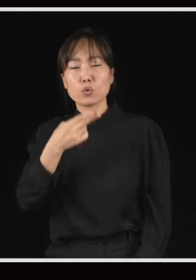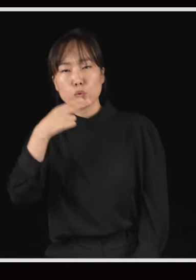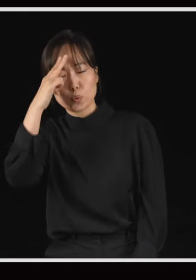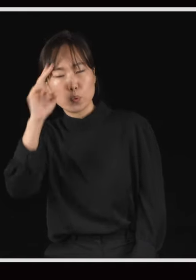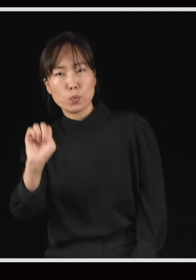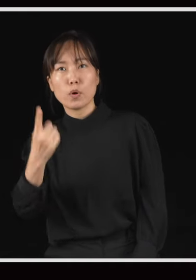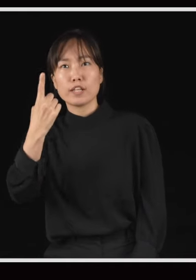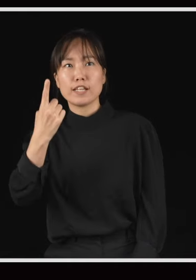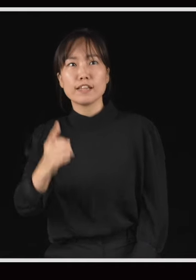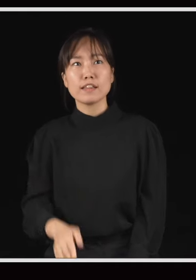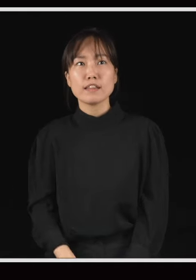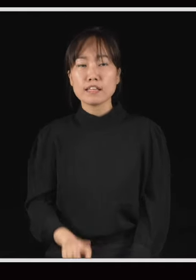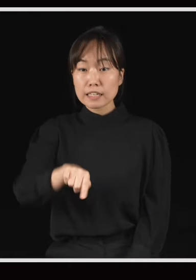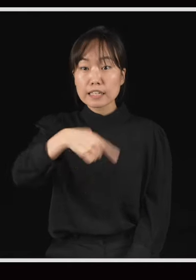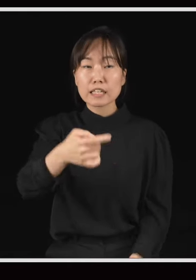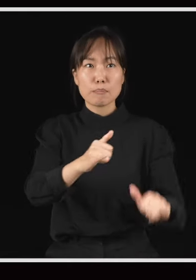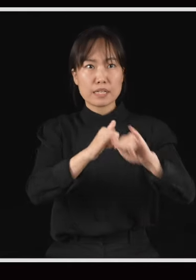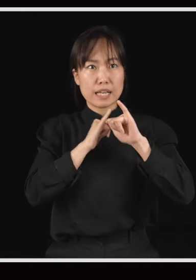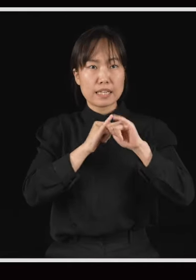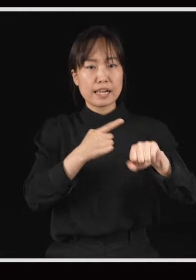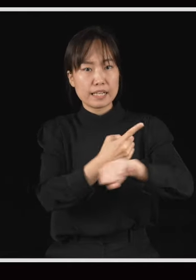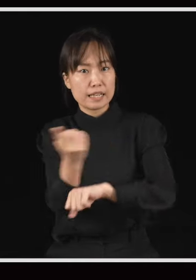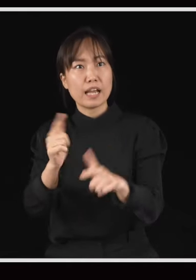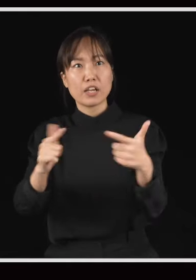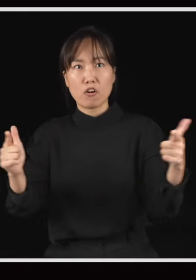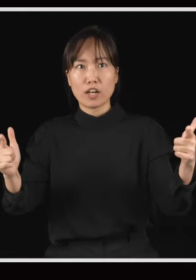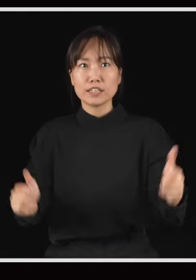때문입니다. 그리고 자살, 기타입니다.